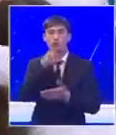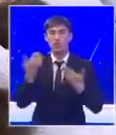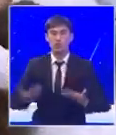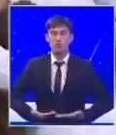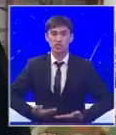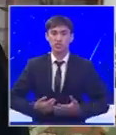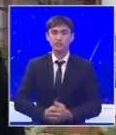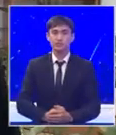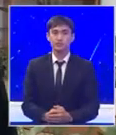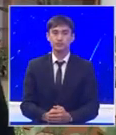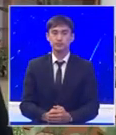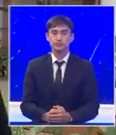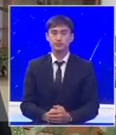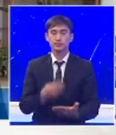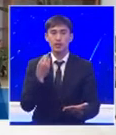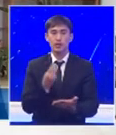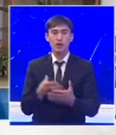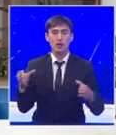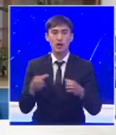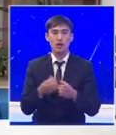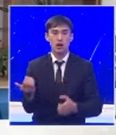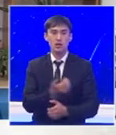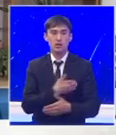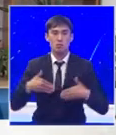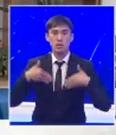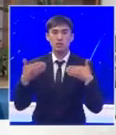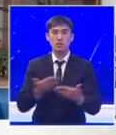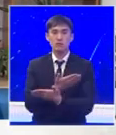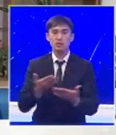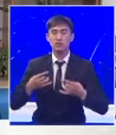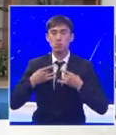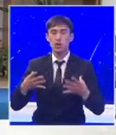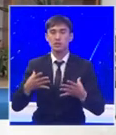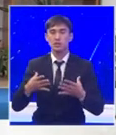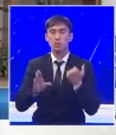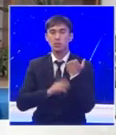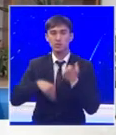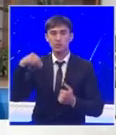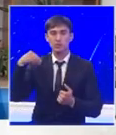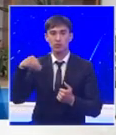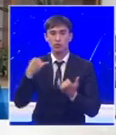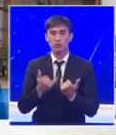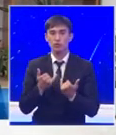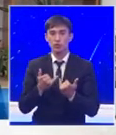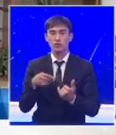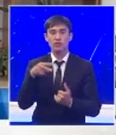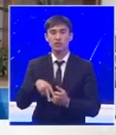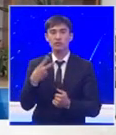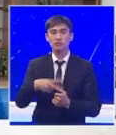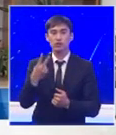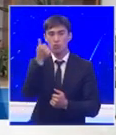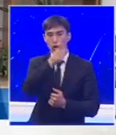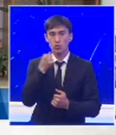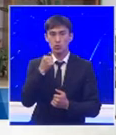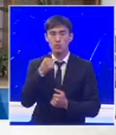жизни. Дорогие коллеги, хотела бы с души поздравить вас с праздником «Последний звонок». Сегодня, в 2022